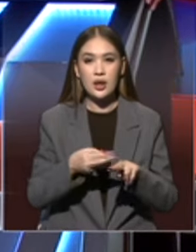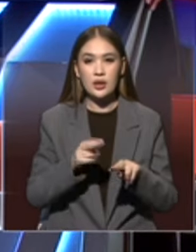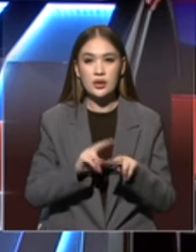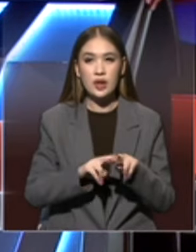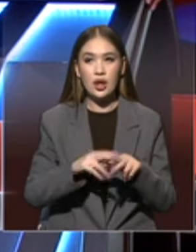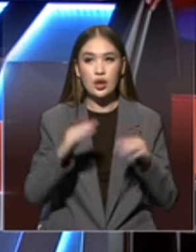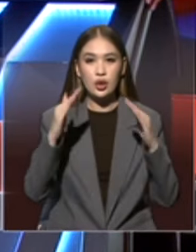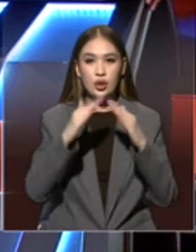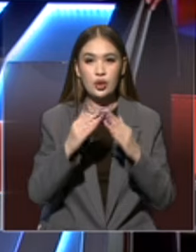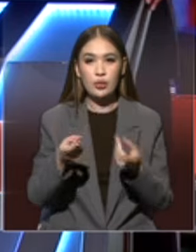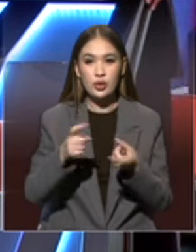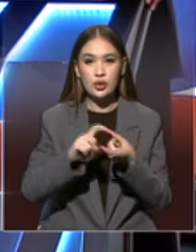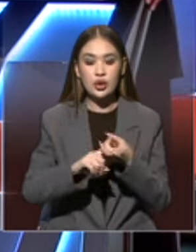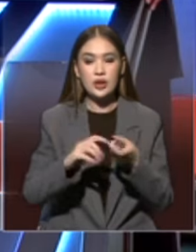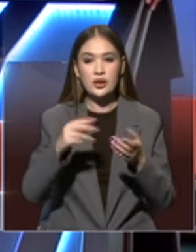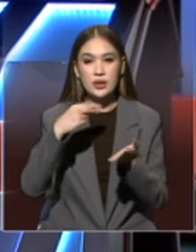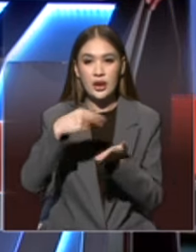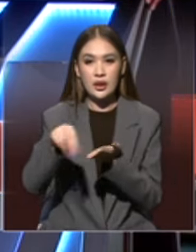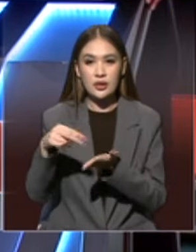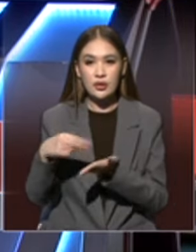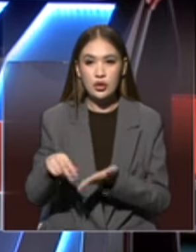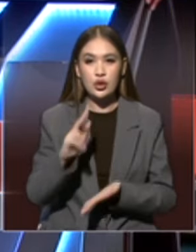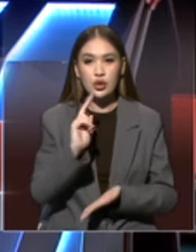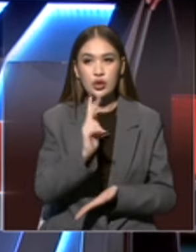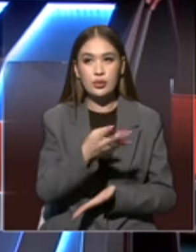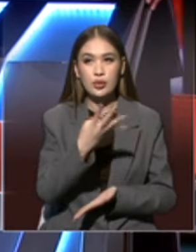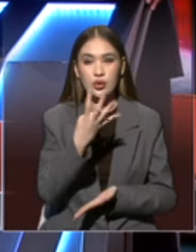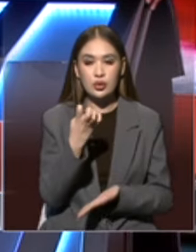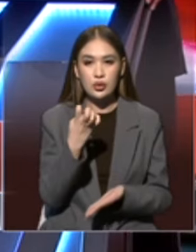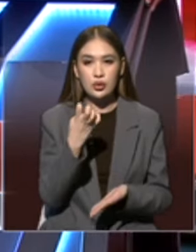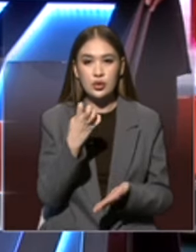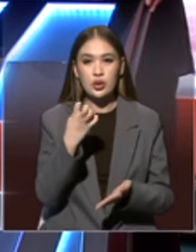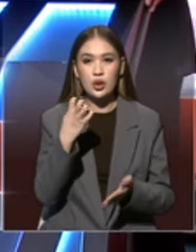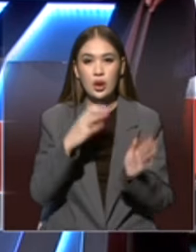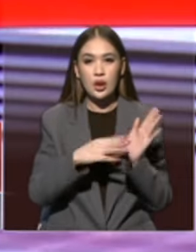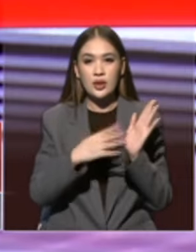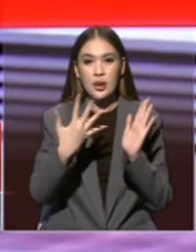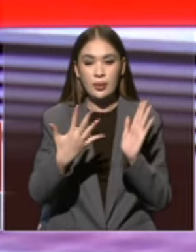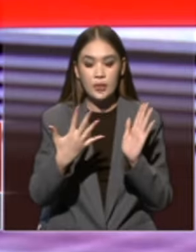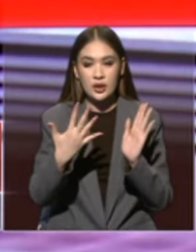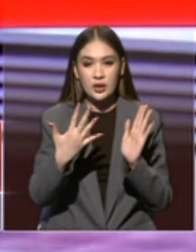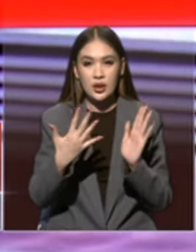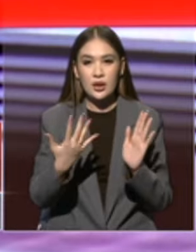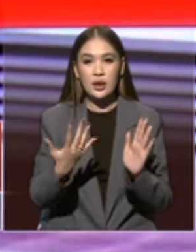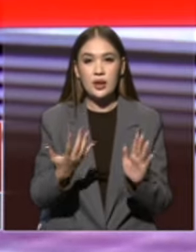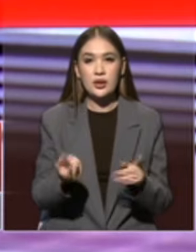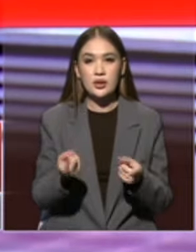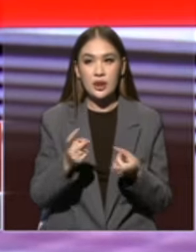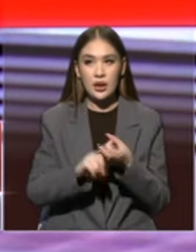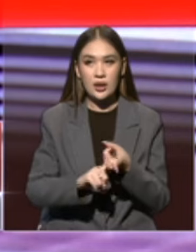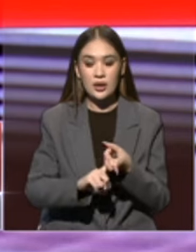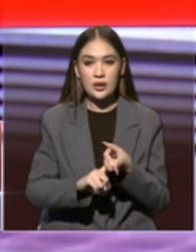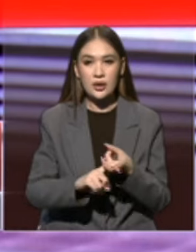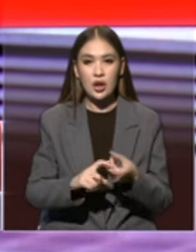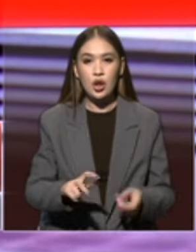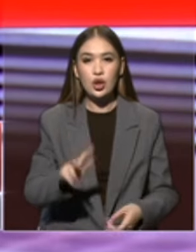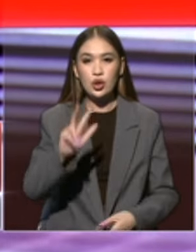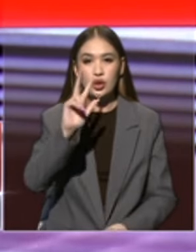үй бойынша сатып алу 3495 тұрғын үй де жатады. Ол сатып алады. Сатып алады. 3000